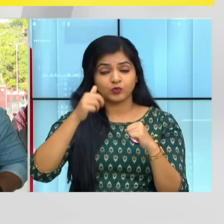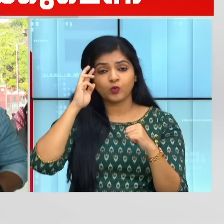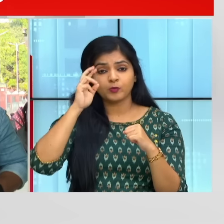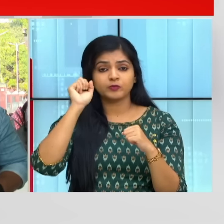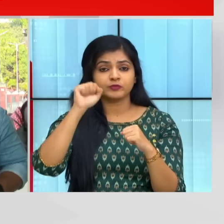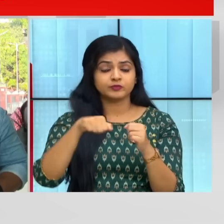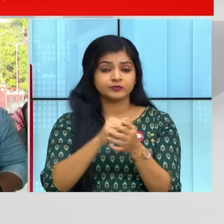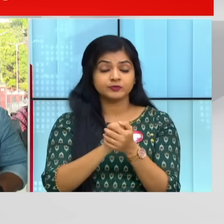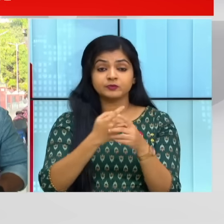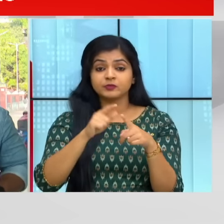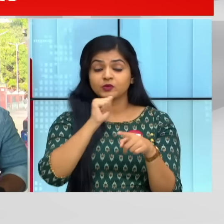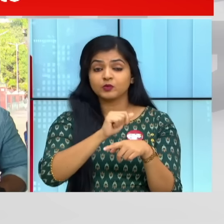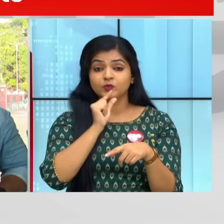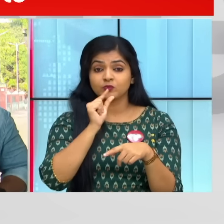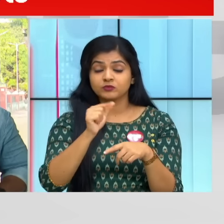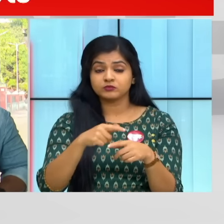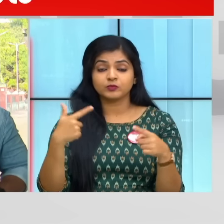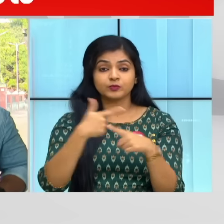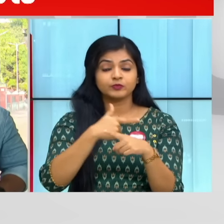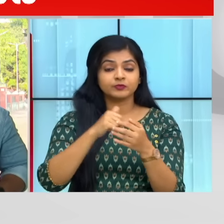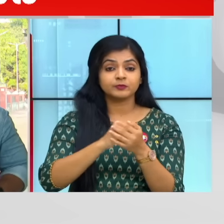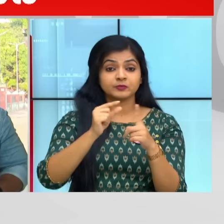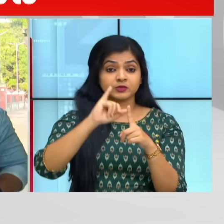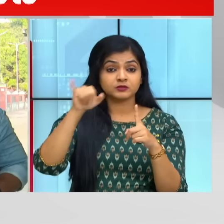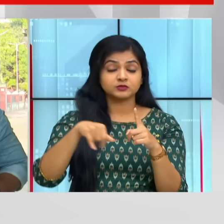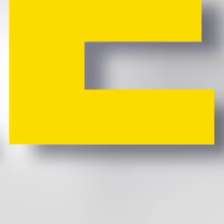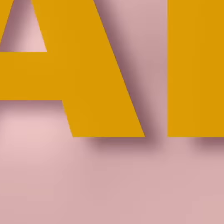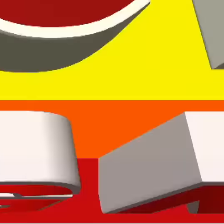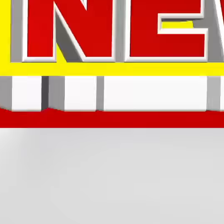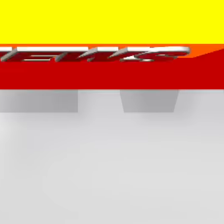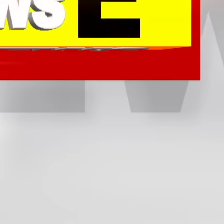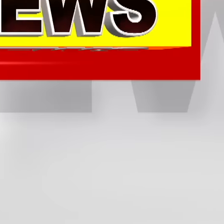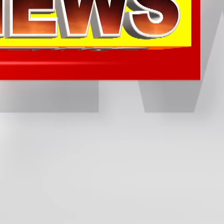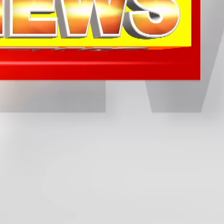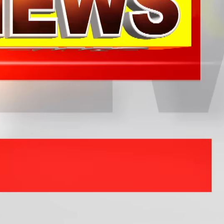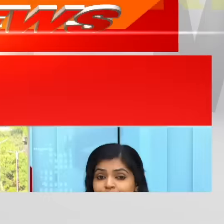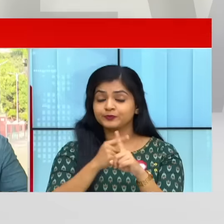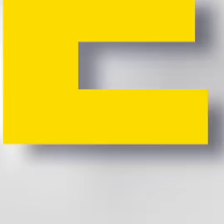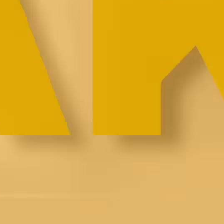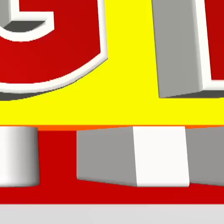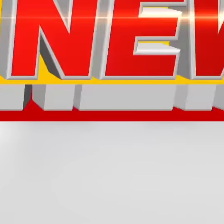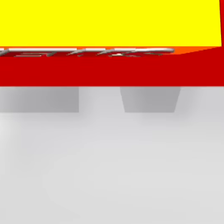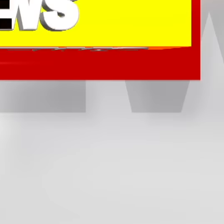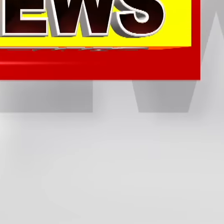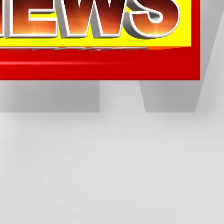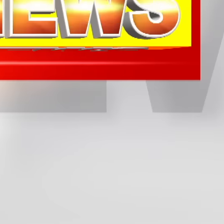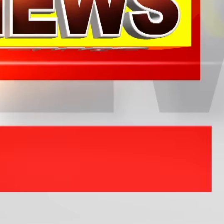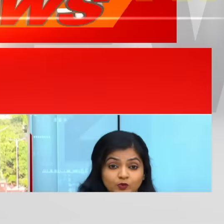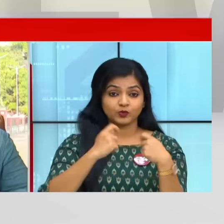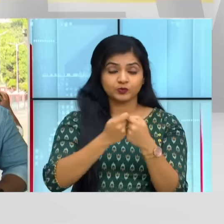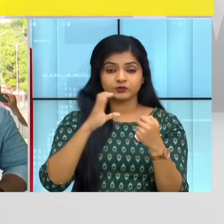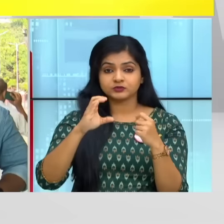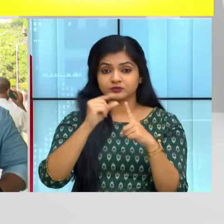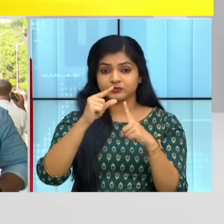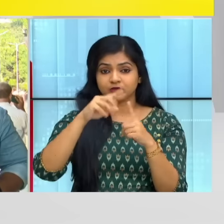പക്ഷേ അദ്ദേഹത്തിന്റെ വാദത്തെ തള്ളി പ്രകാശ് ജാവ്ദേക്കർ രംഗത്തെത്തിയതും അതേ വാർത്താ സമ്മേളനത്തിലായിരുന്നു. പ്രകാശ് ജാവ്ദേക്കർ പറഞ്ഞത് കോൺഗ്രസ് CPM പ്രവർത്തകർ